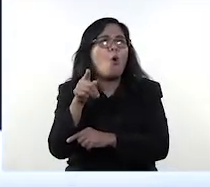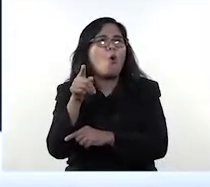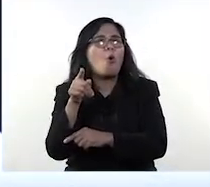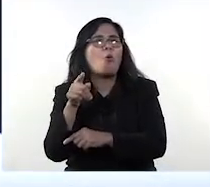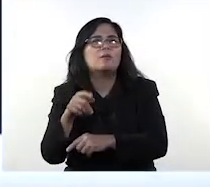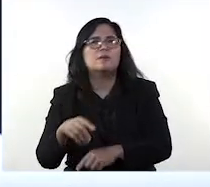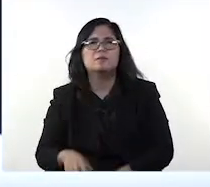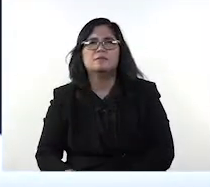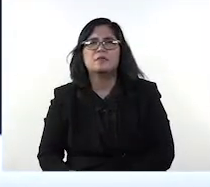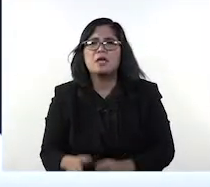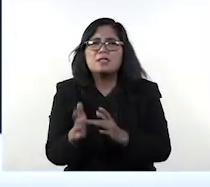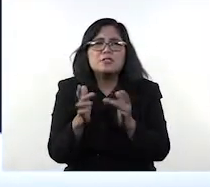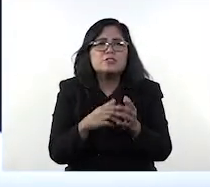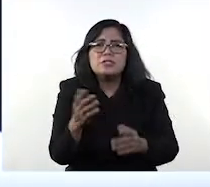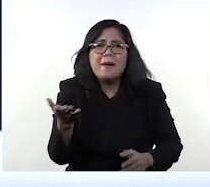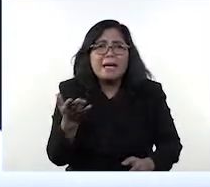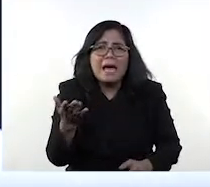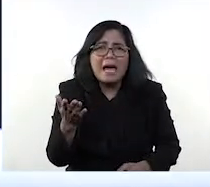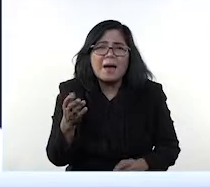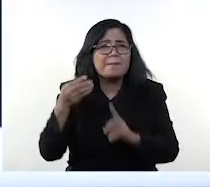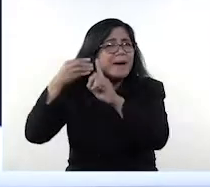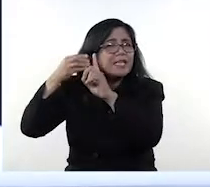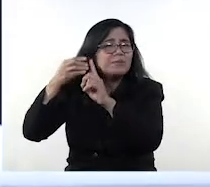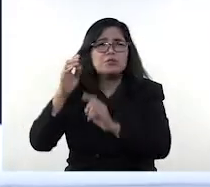Hai itu gak tahu Yesus jadi mana